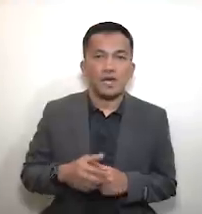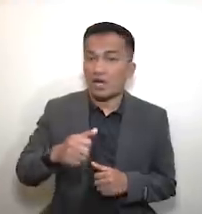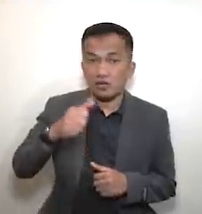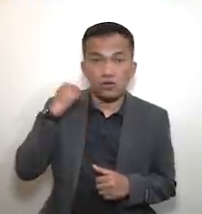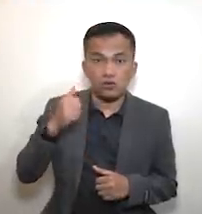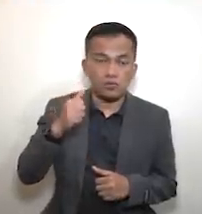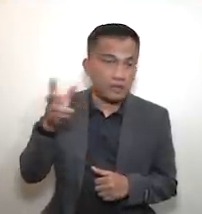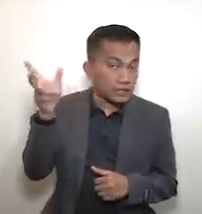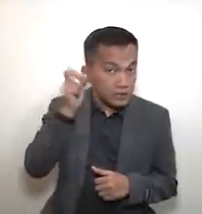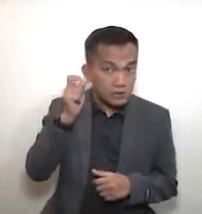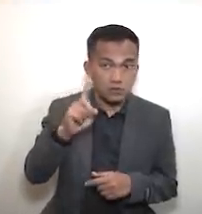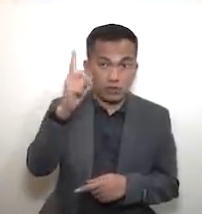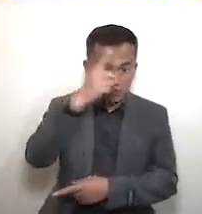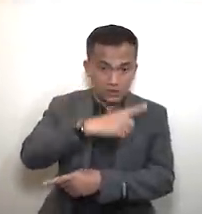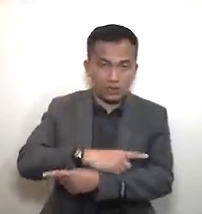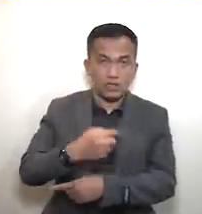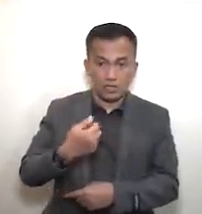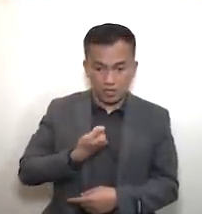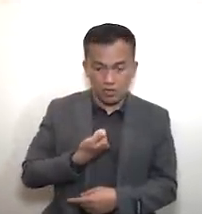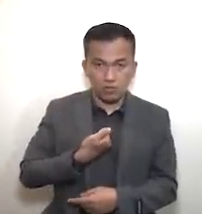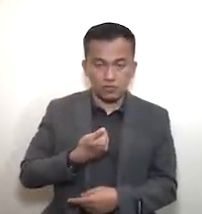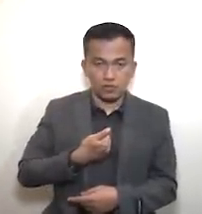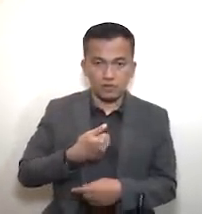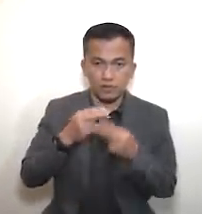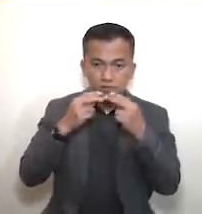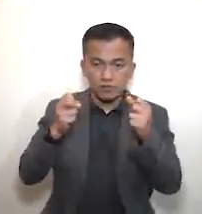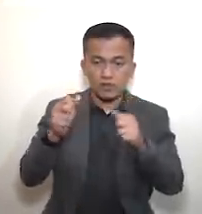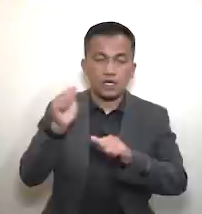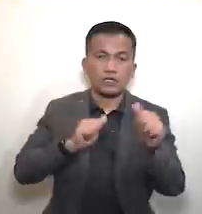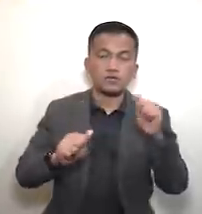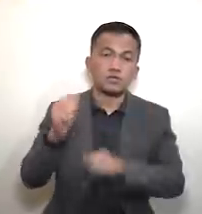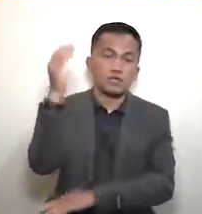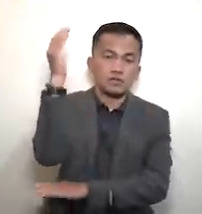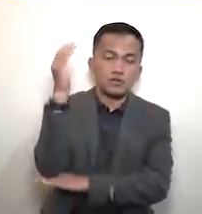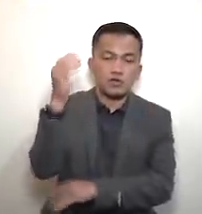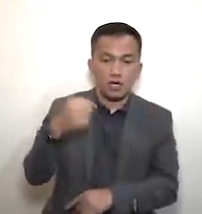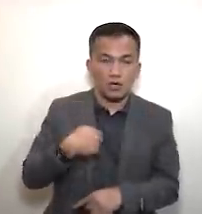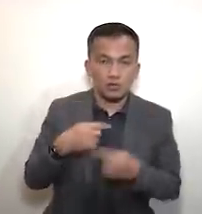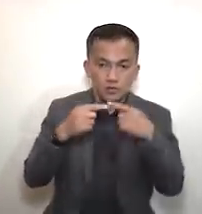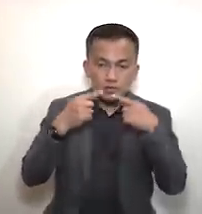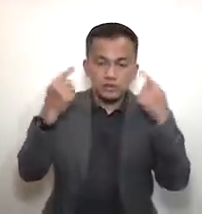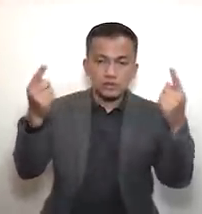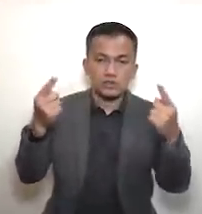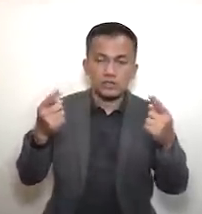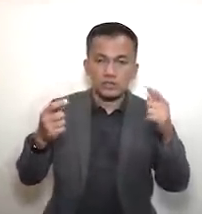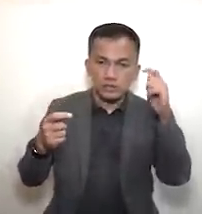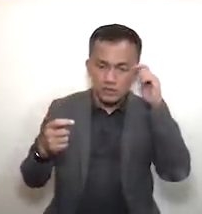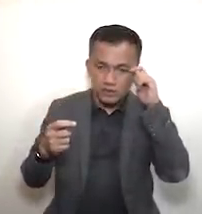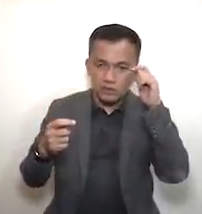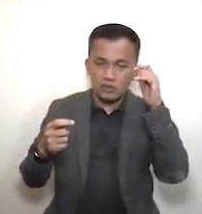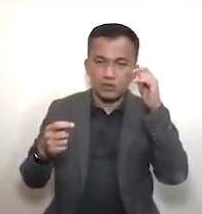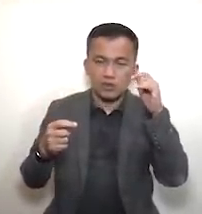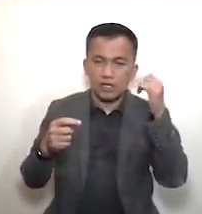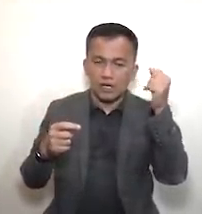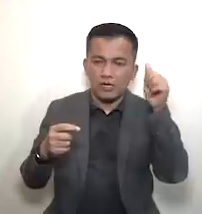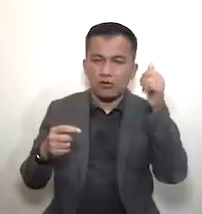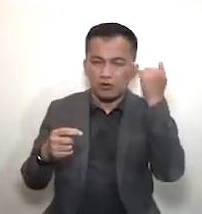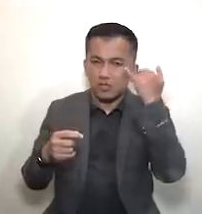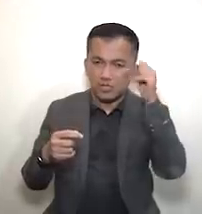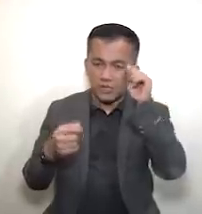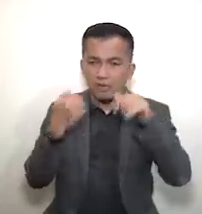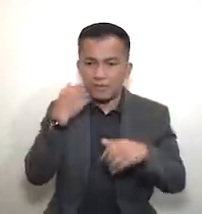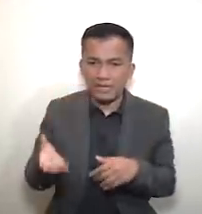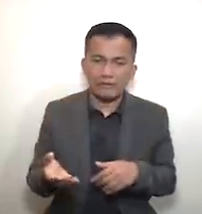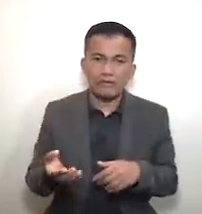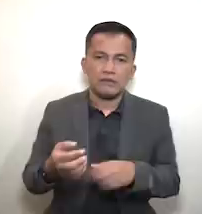ayoko na mabalitaan isang araw. Ako po mismo magbabalita doon sa aksyon sa tanghali na sasabihin ko, si Teddy Jose Handak patay. Rest